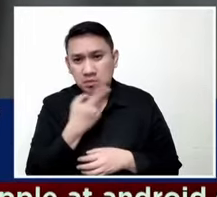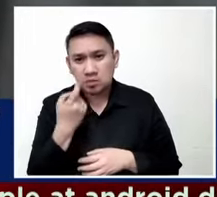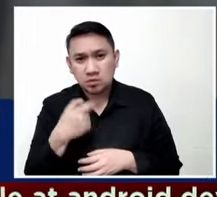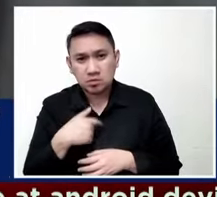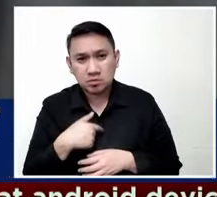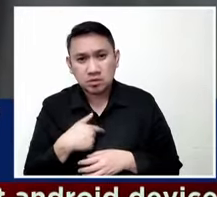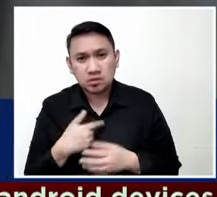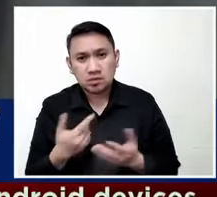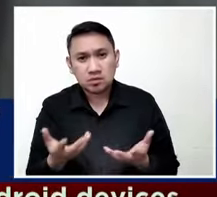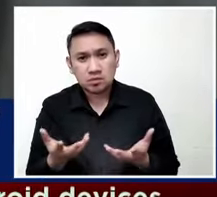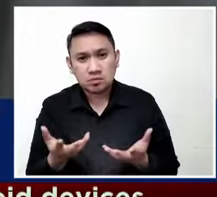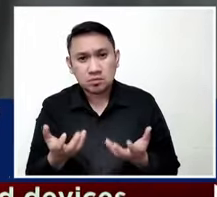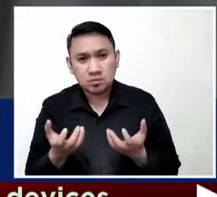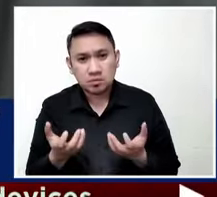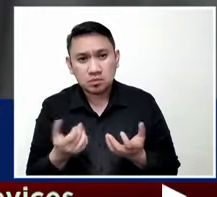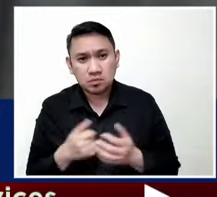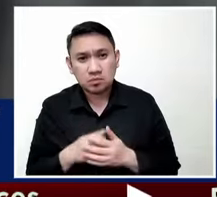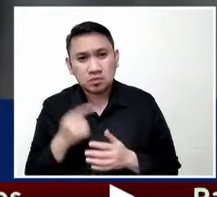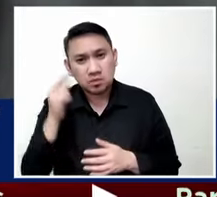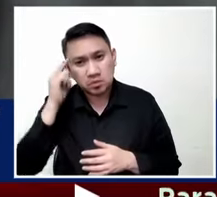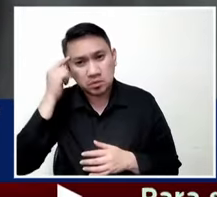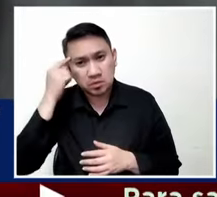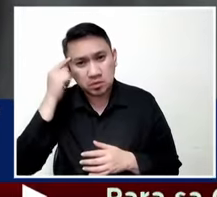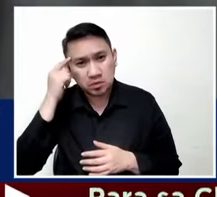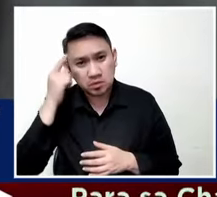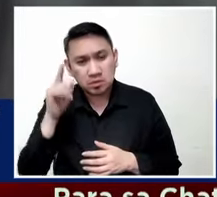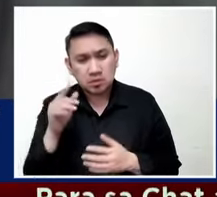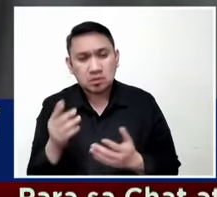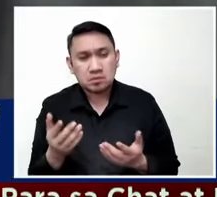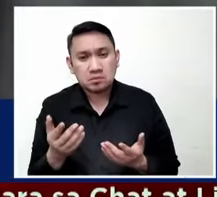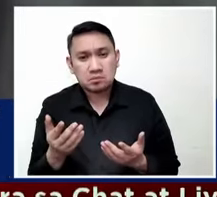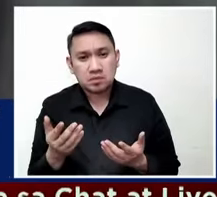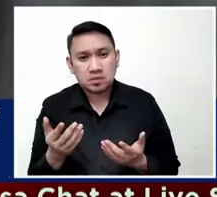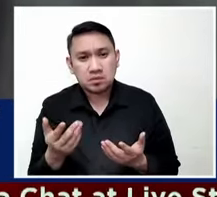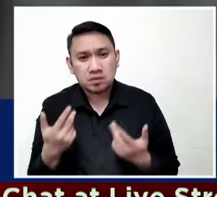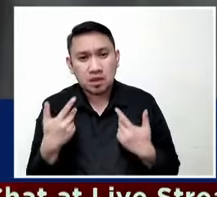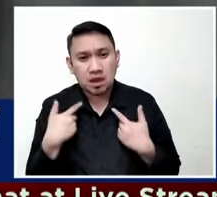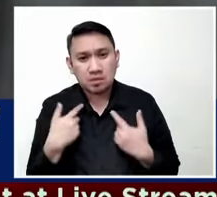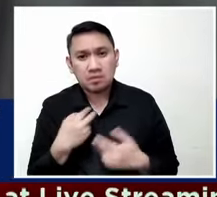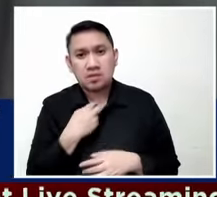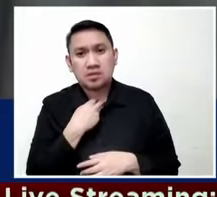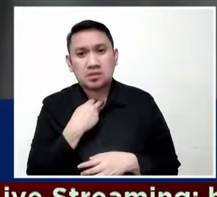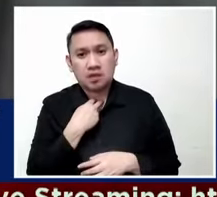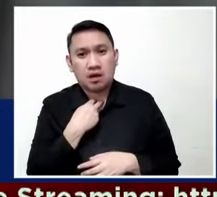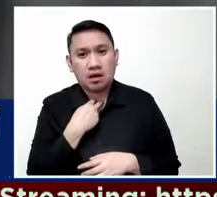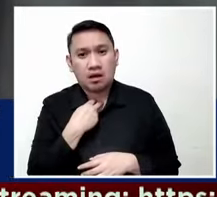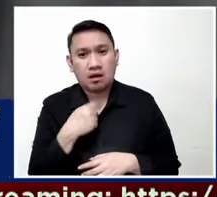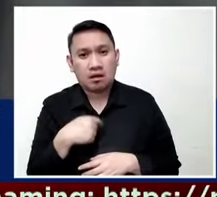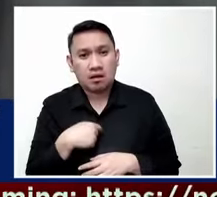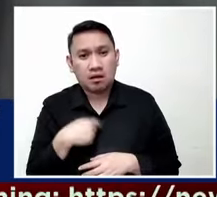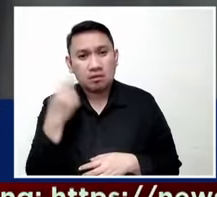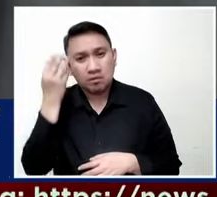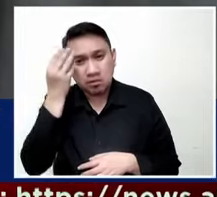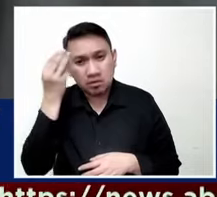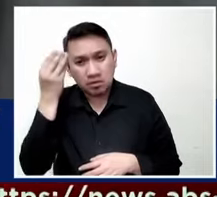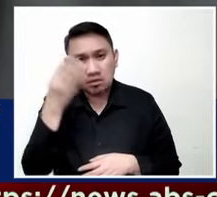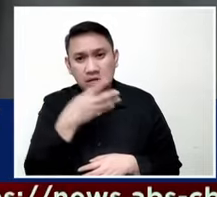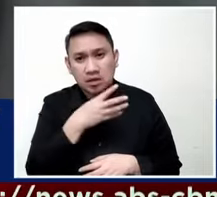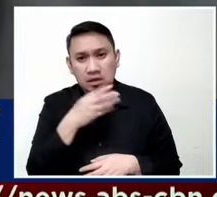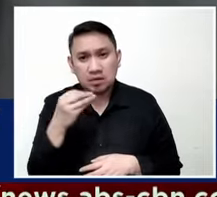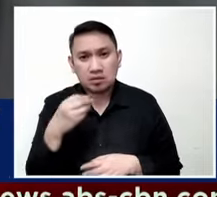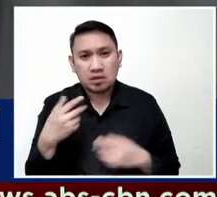gusto ko lang munang makapag-isip dun sa mga pagkakataon na naipit ako. At may mga natatanggap